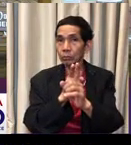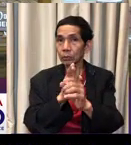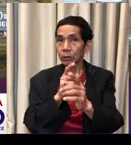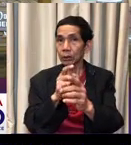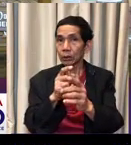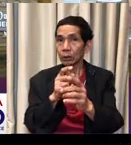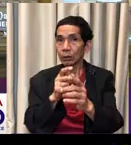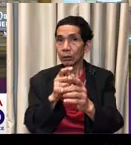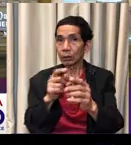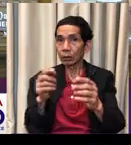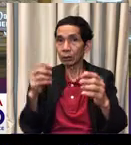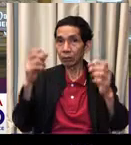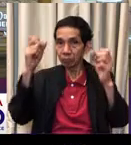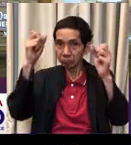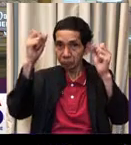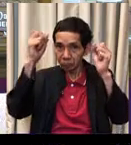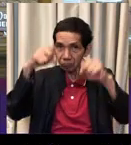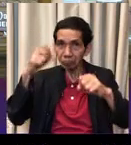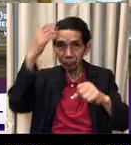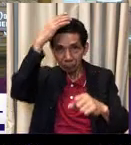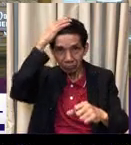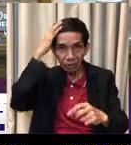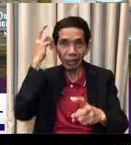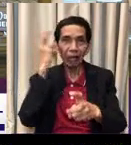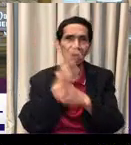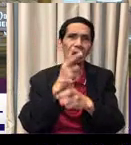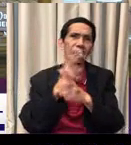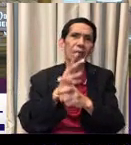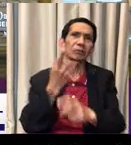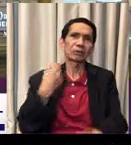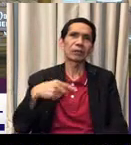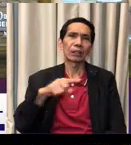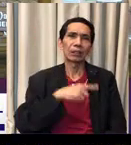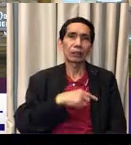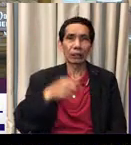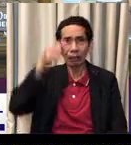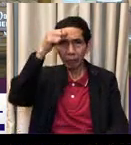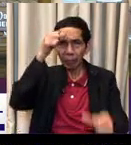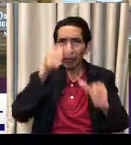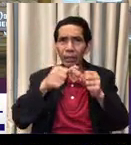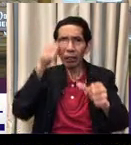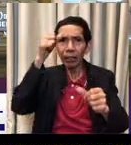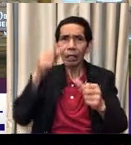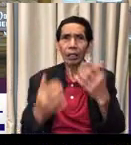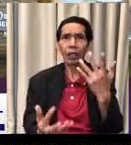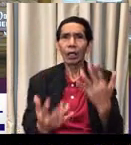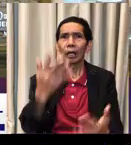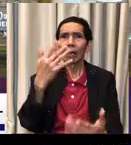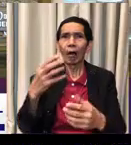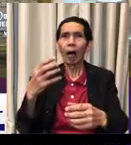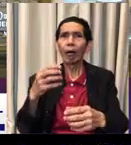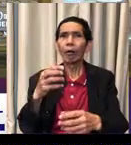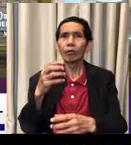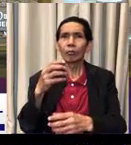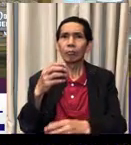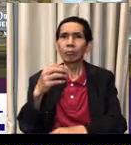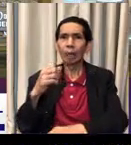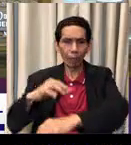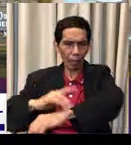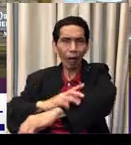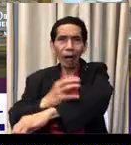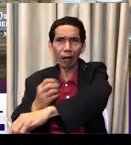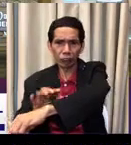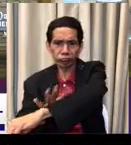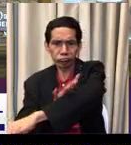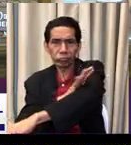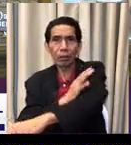Nagpa-reglo lang eh. Yan din kasi minsan mahirap sa atin eh. Naalala nyo yung nasunog na mama?